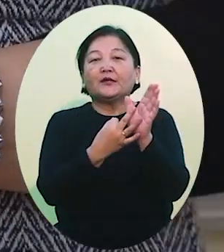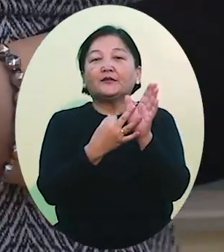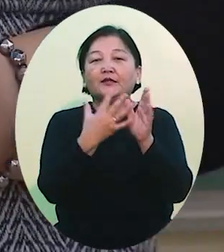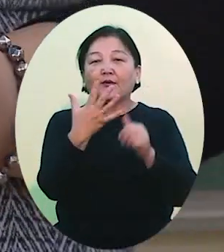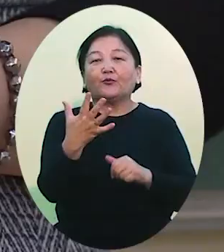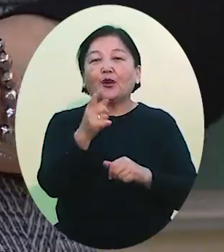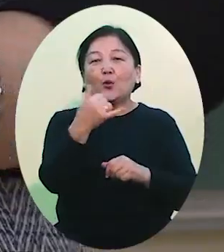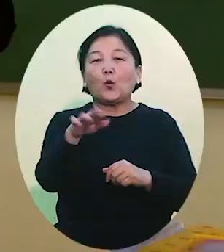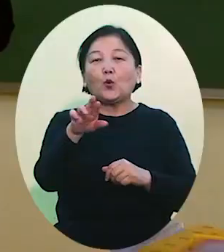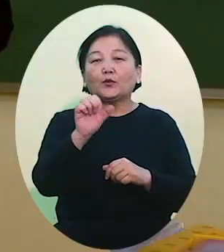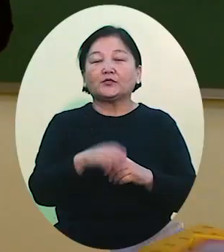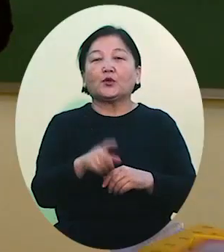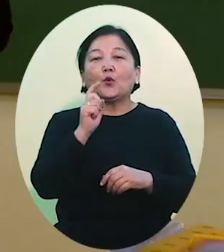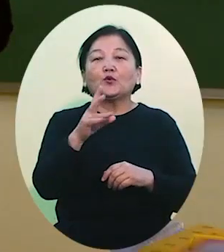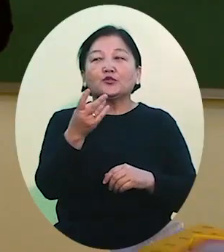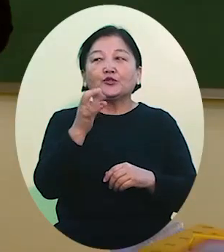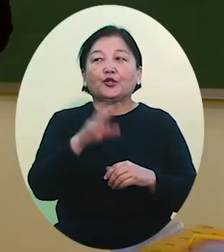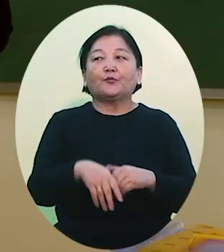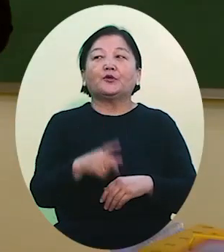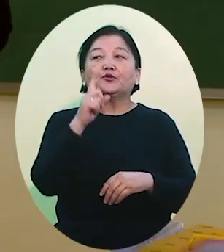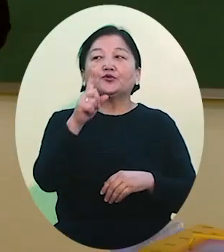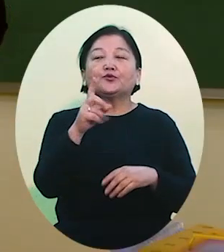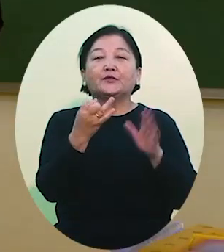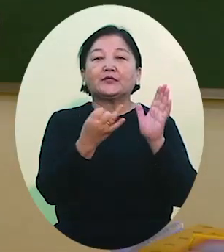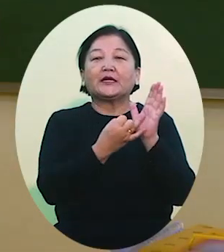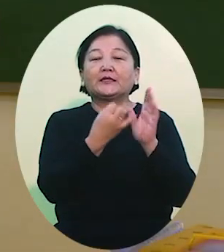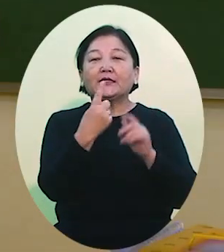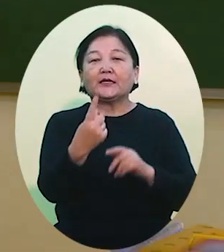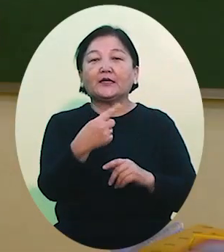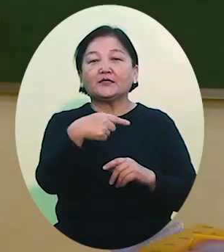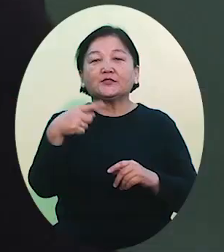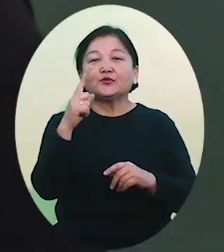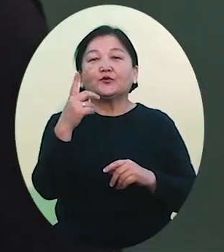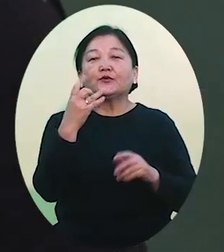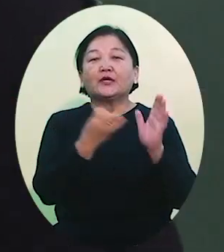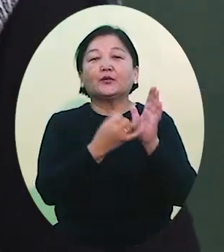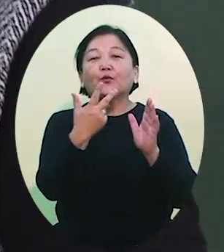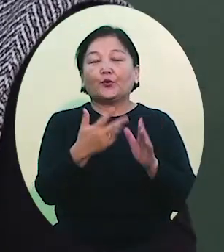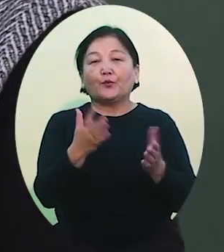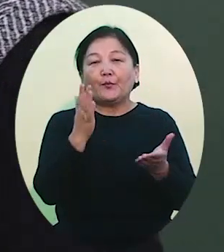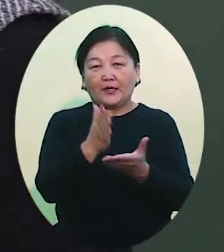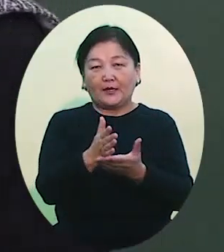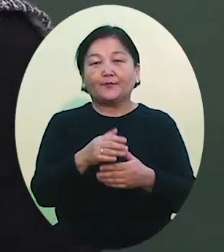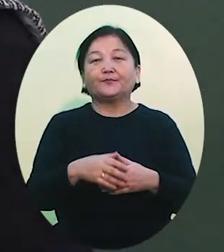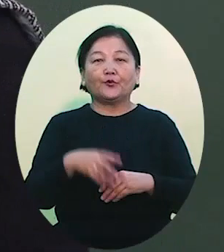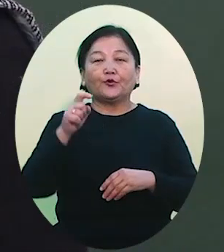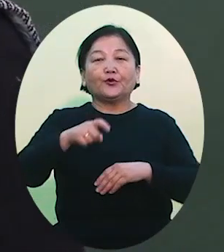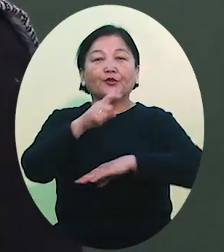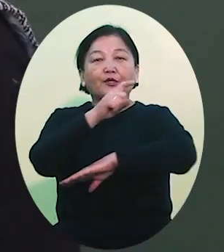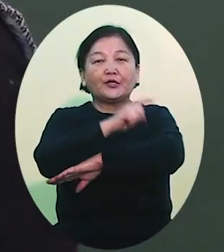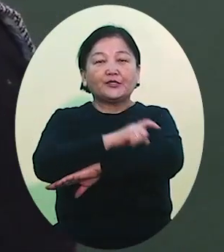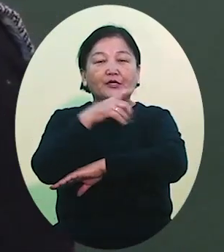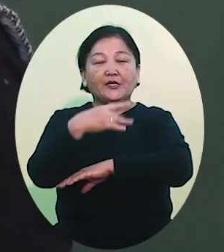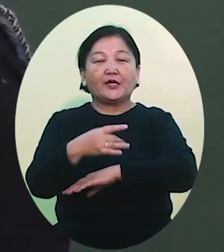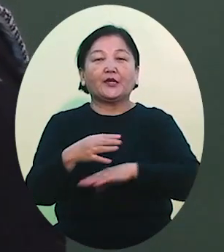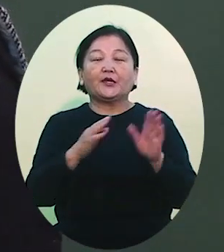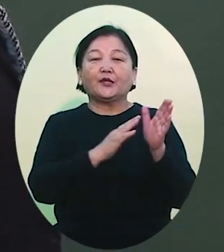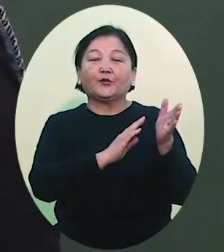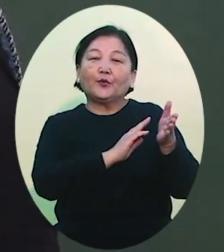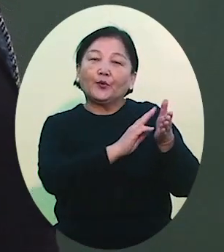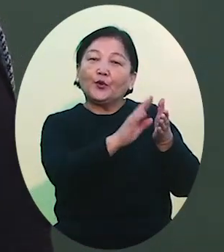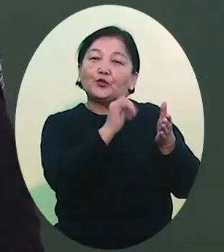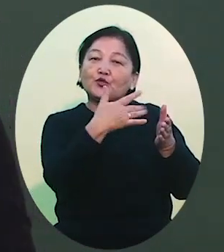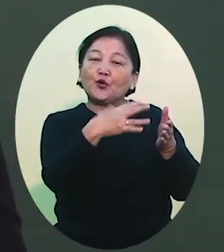номын 171-ээс 173 дугаар хуудсыг нэгээд хамтарч хичээлээ эхлүүлье. За өнөөдрийн хичээлээр бид нар шугам функцын